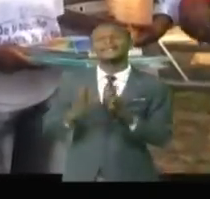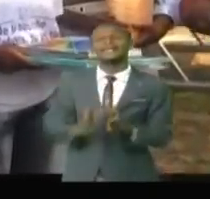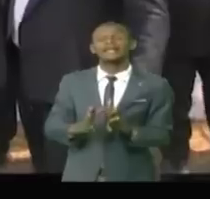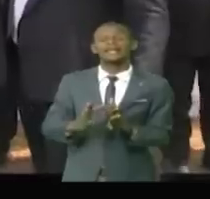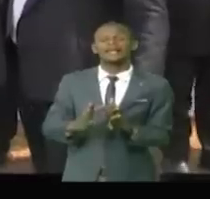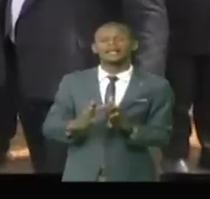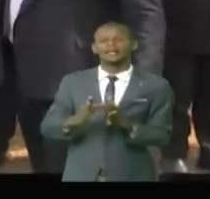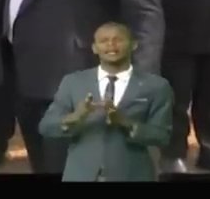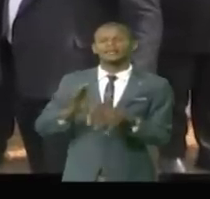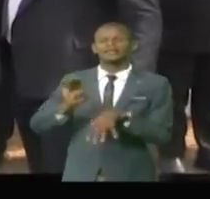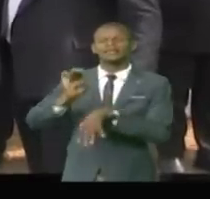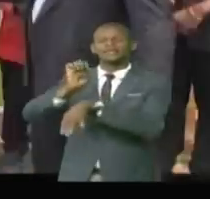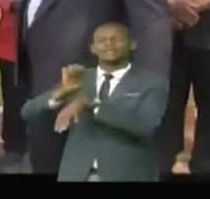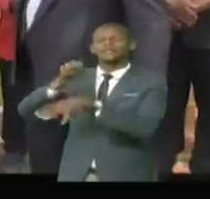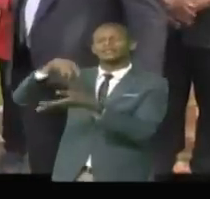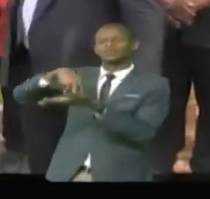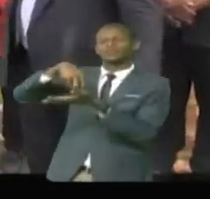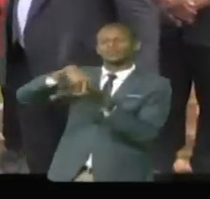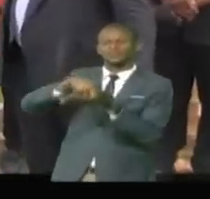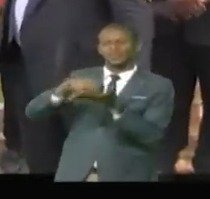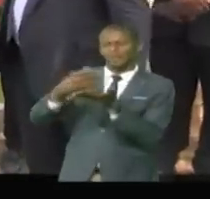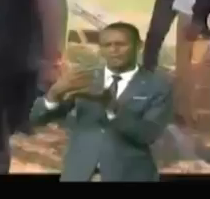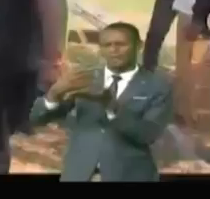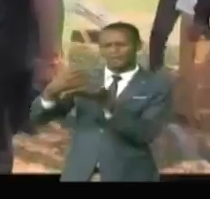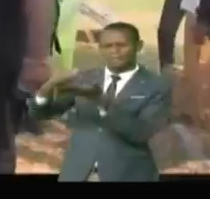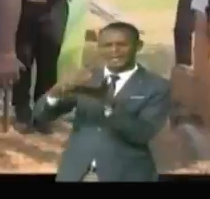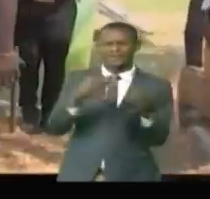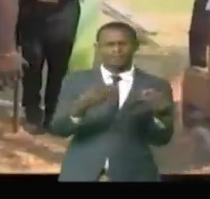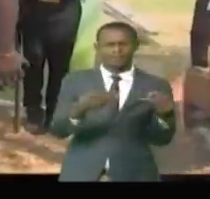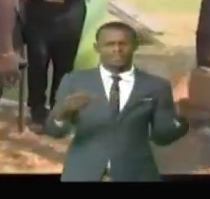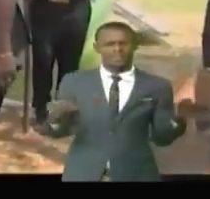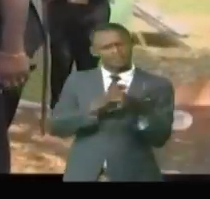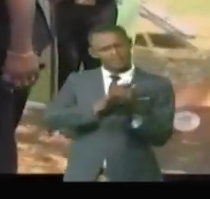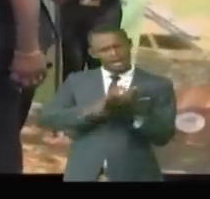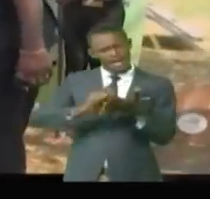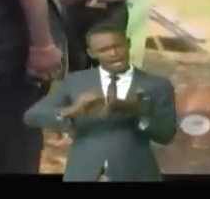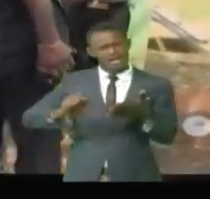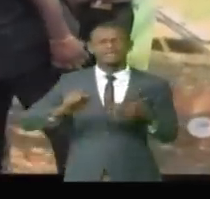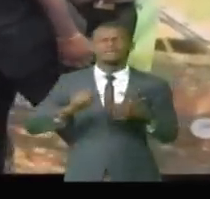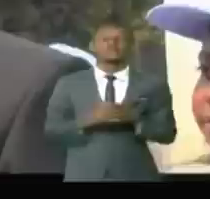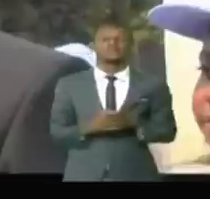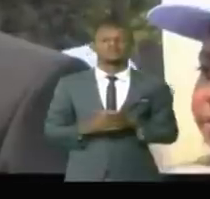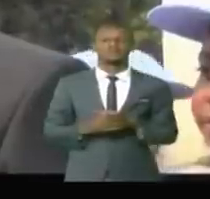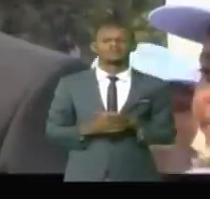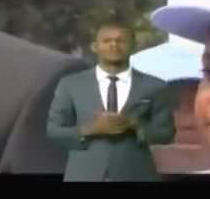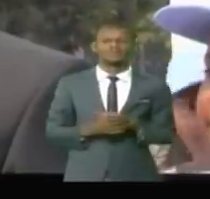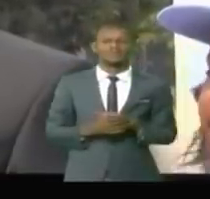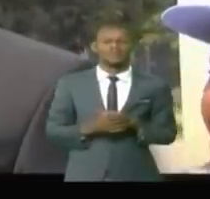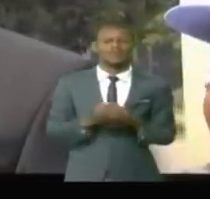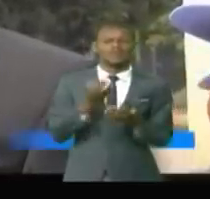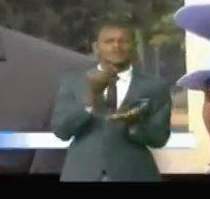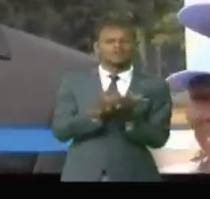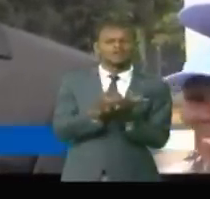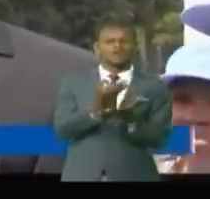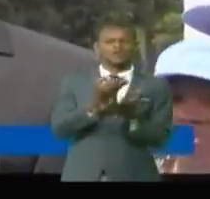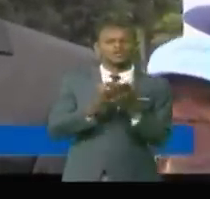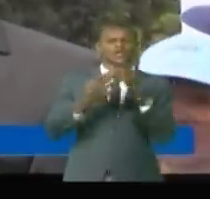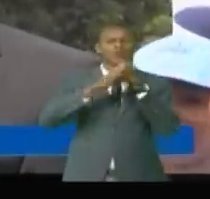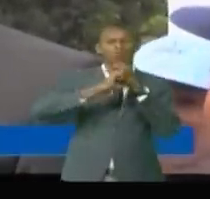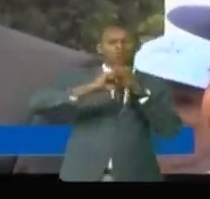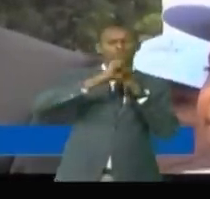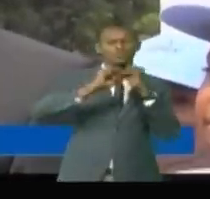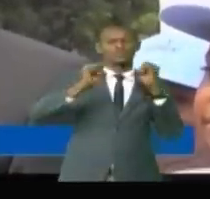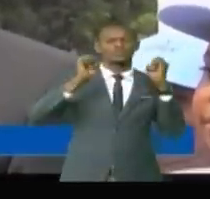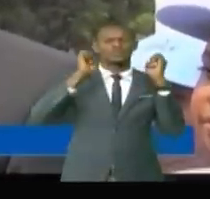et un don de vivres aux orphelins présents à cette cérémonie. Le Fonds de promotion de l'éducation et de la formation est là